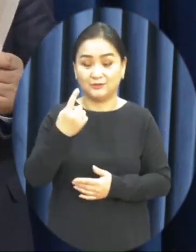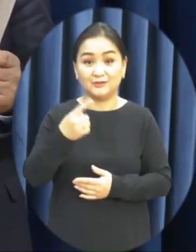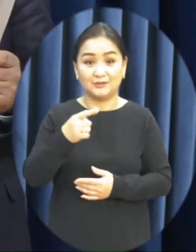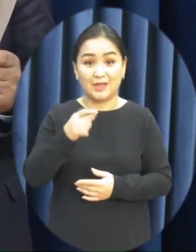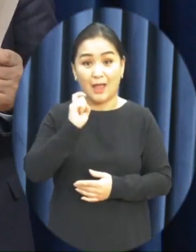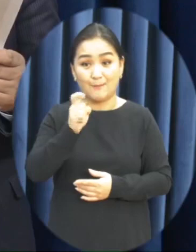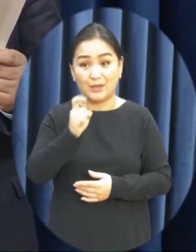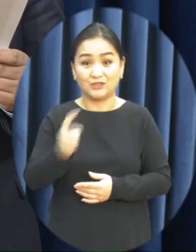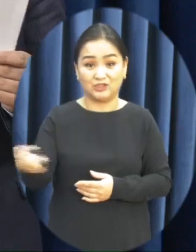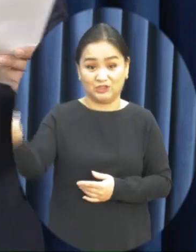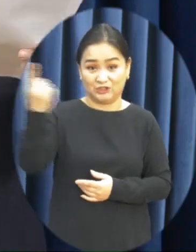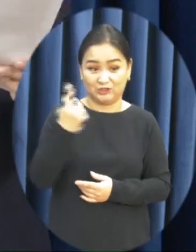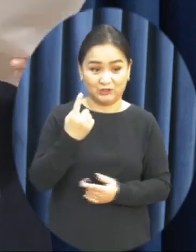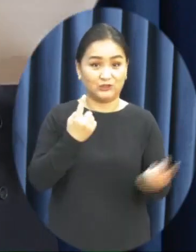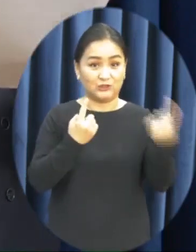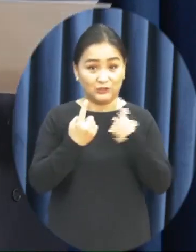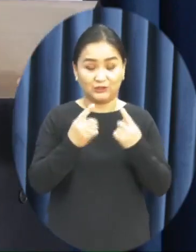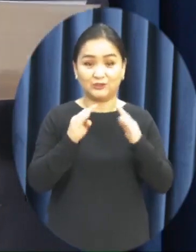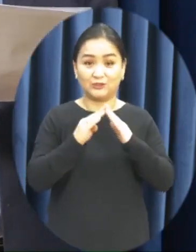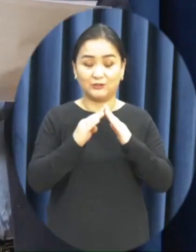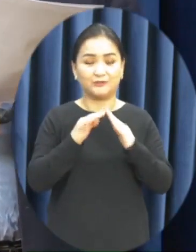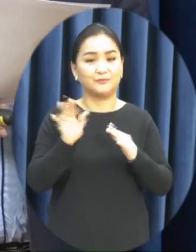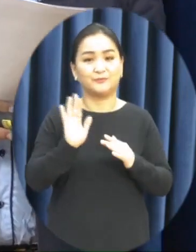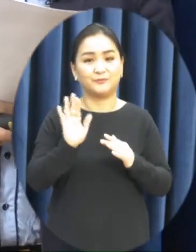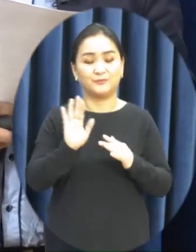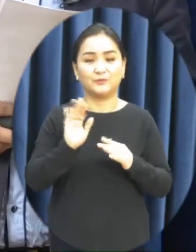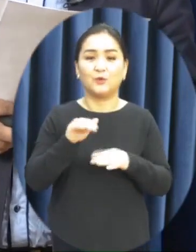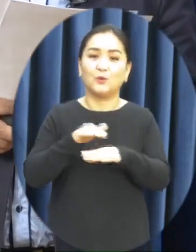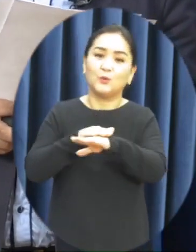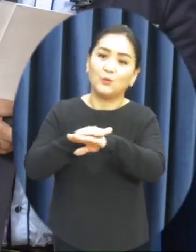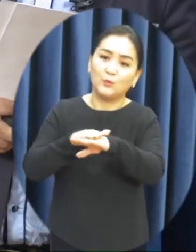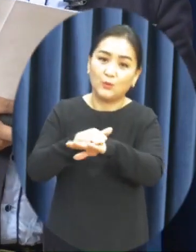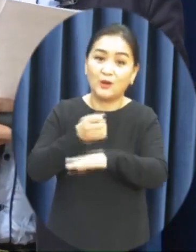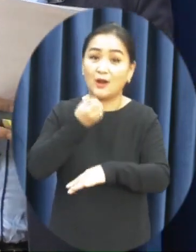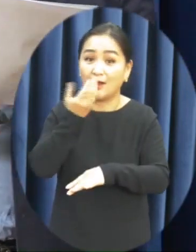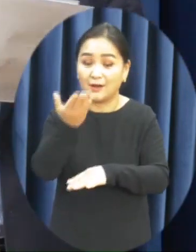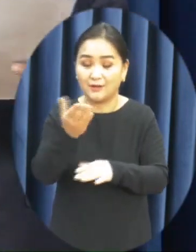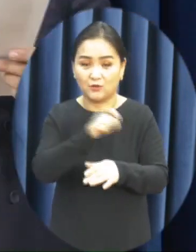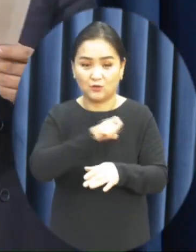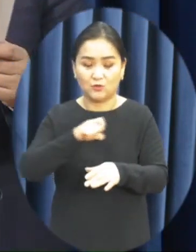སྨང པའི